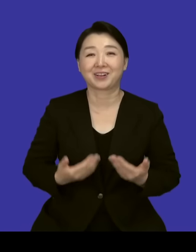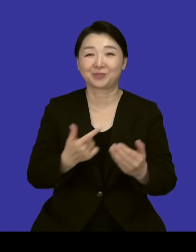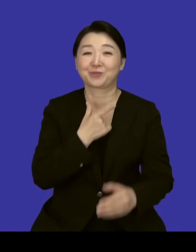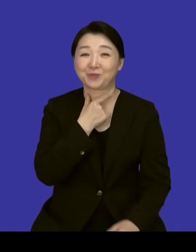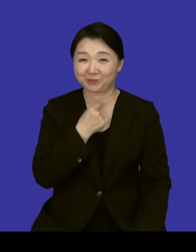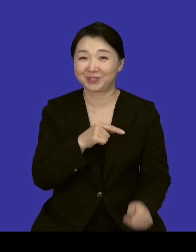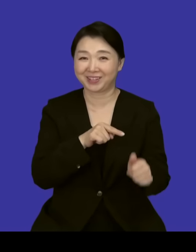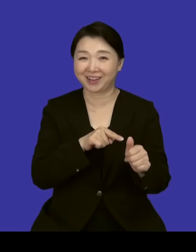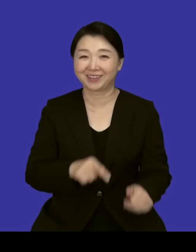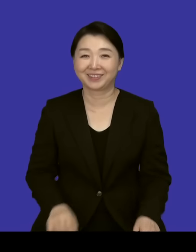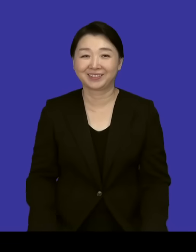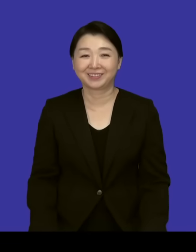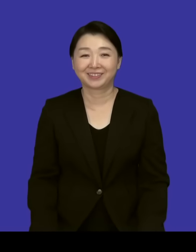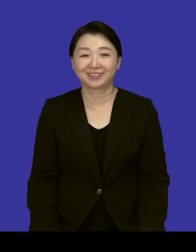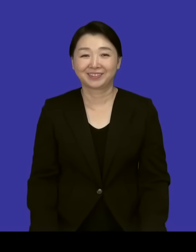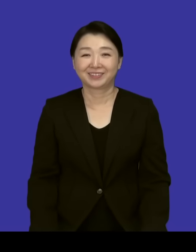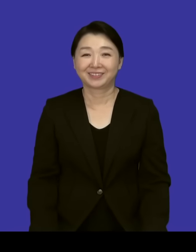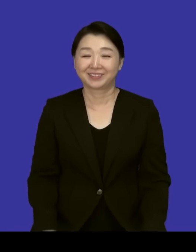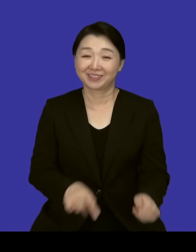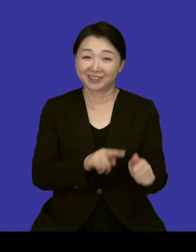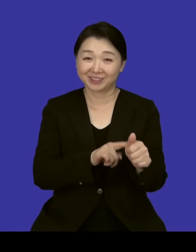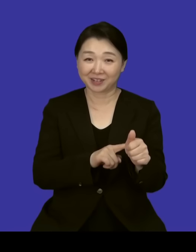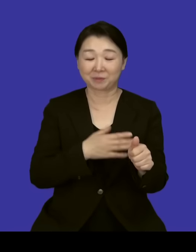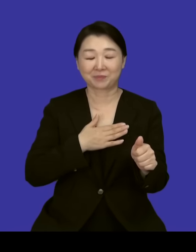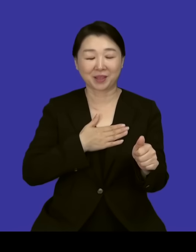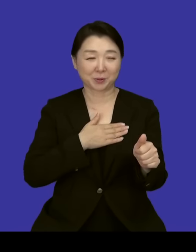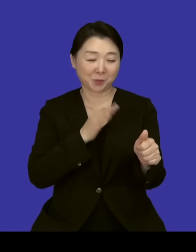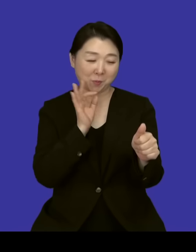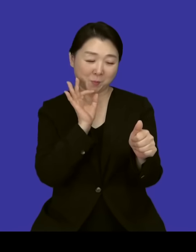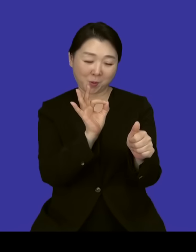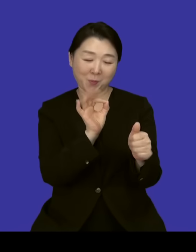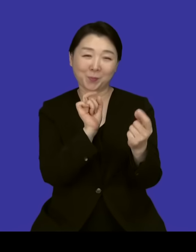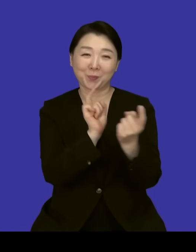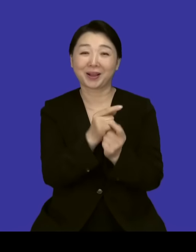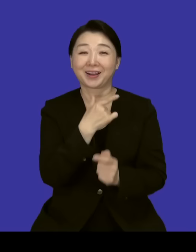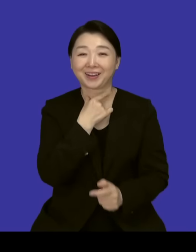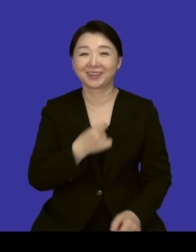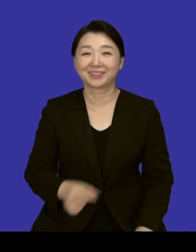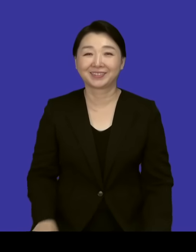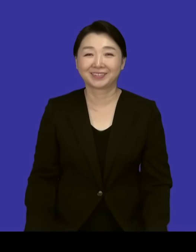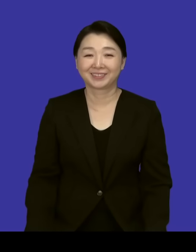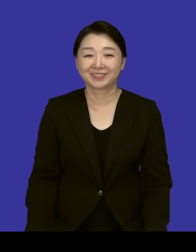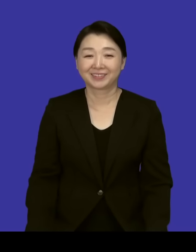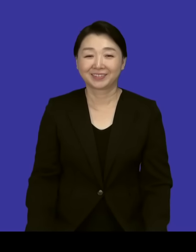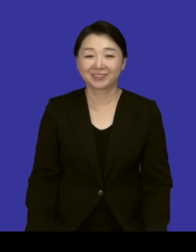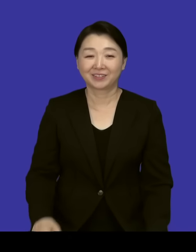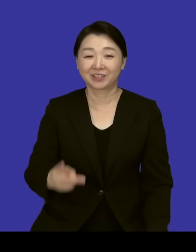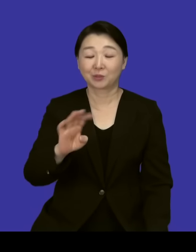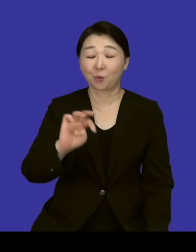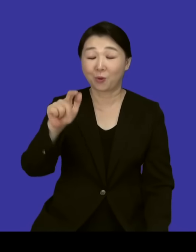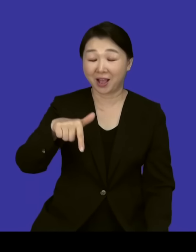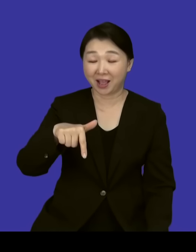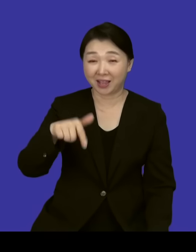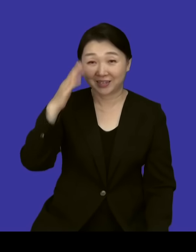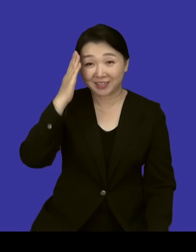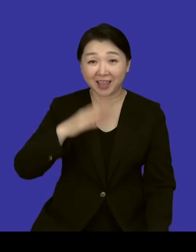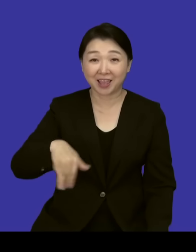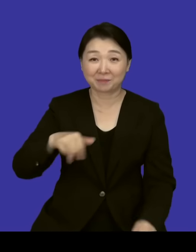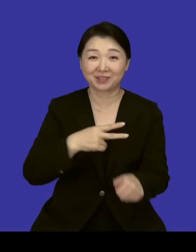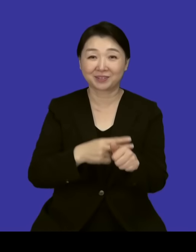이런 분입니다. 예, 아, 이분 저도 너무너무 만나고 싶었습니다. 제일. 우리 동학개미의 스승님으로 불리고 계시는